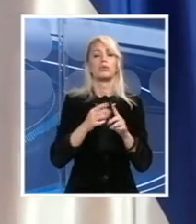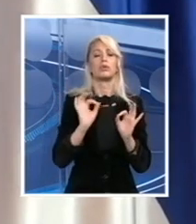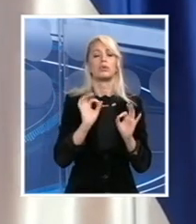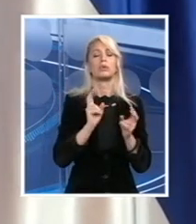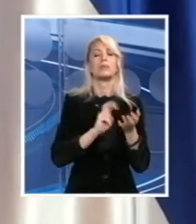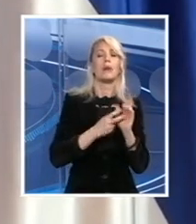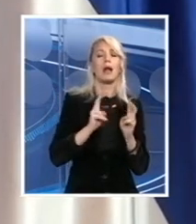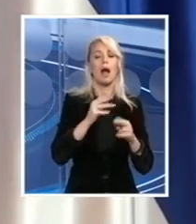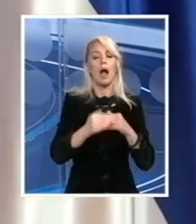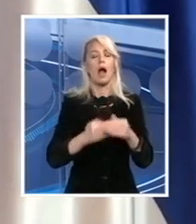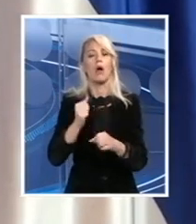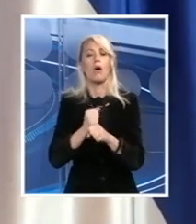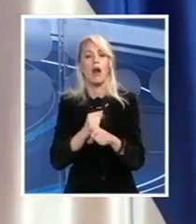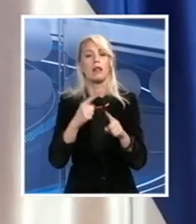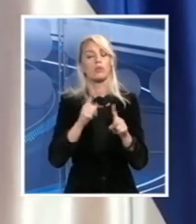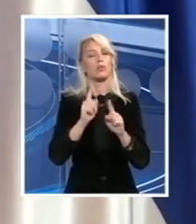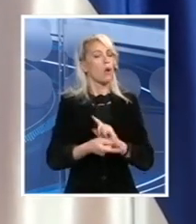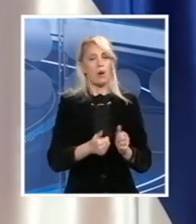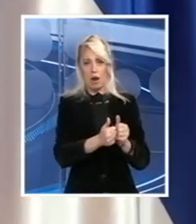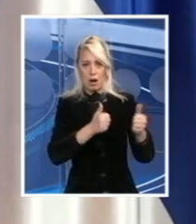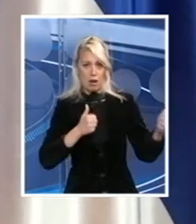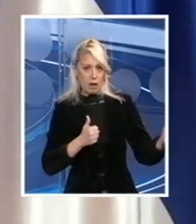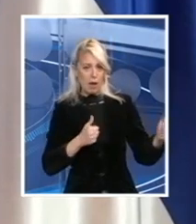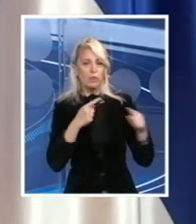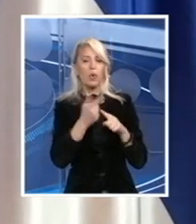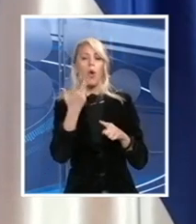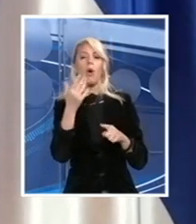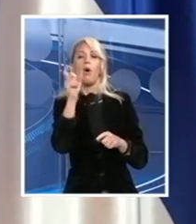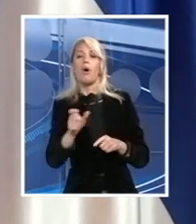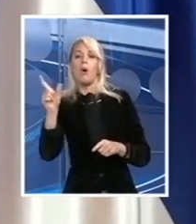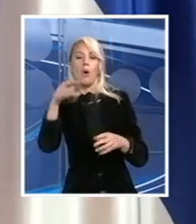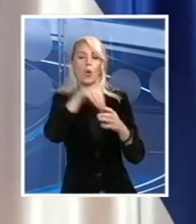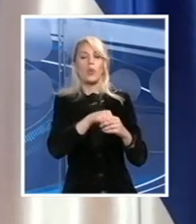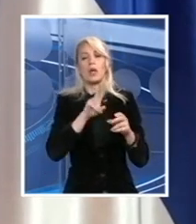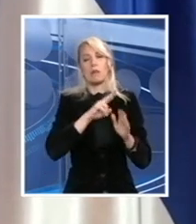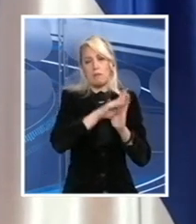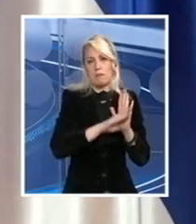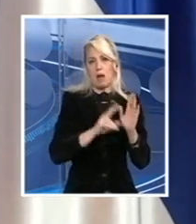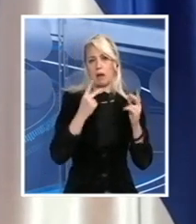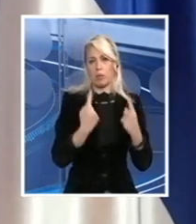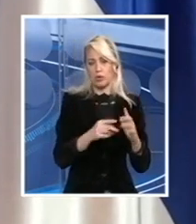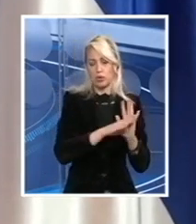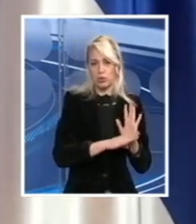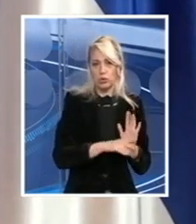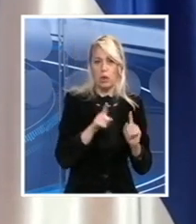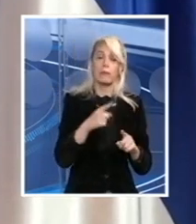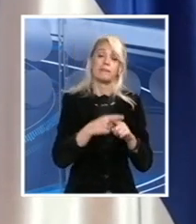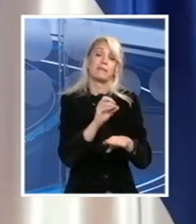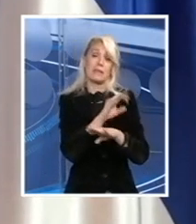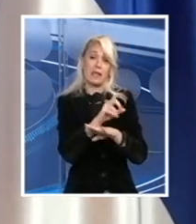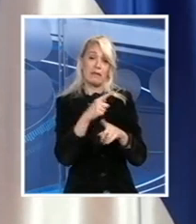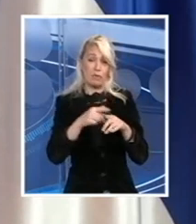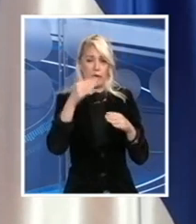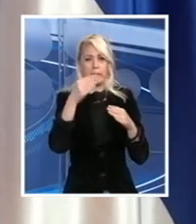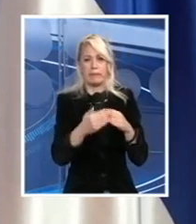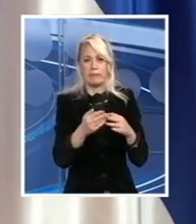rada, vodeći računa o socijalnoj distanciji i broju ljudi unutar objekta. Preporučeno je da se zbog ograničenja broja